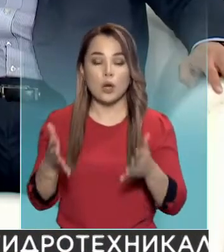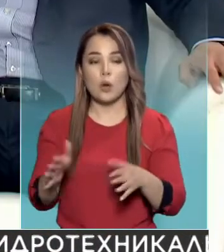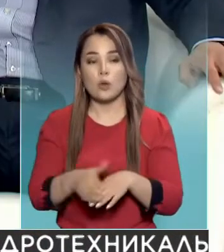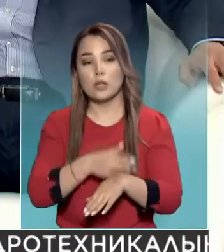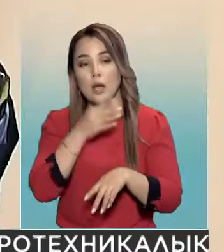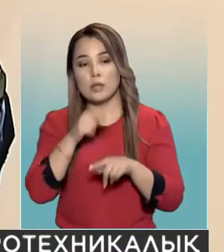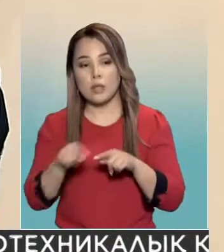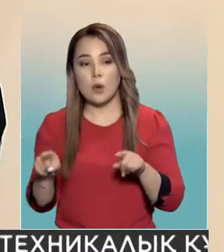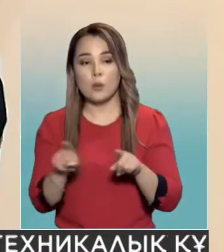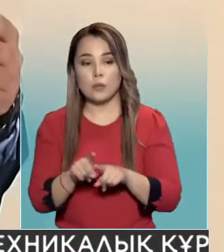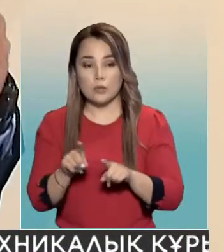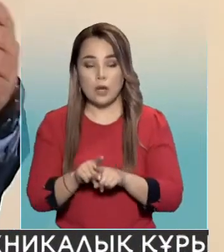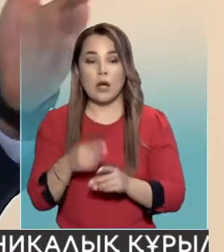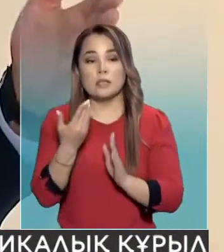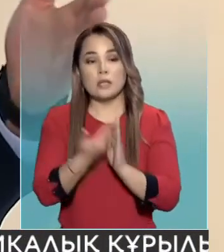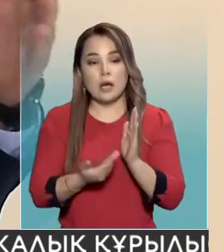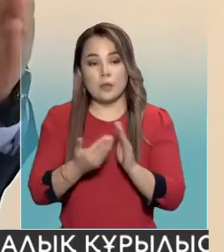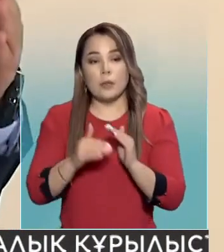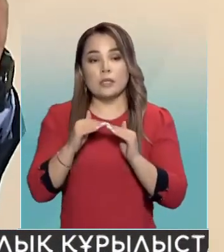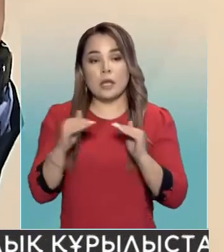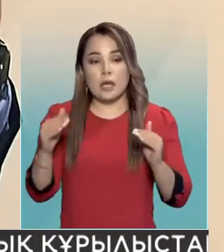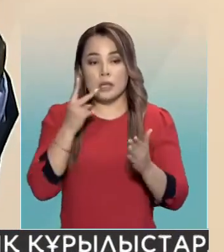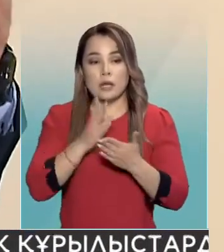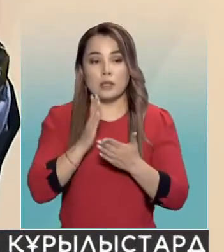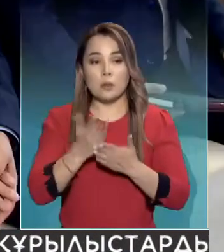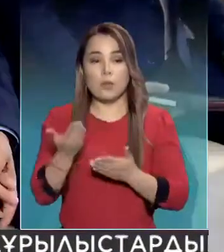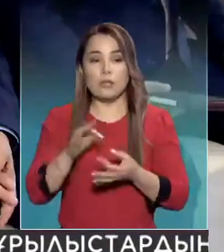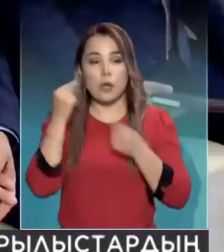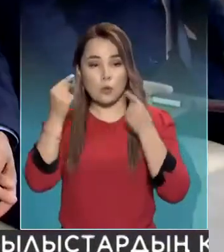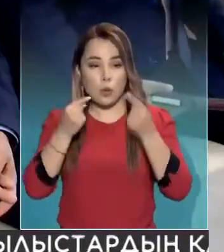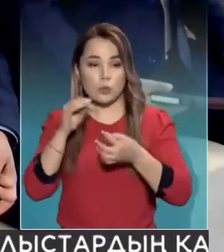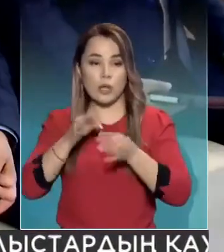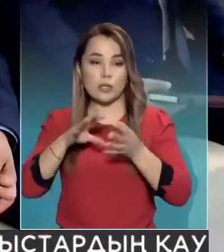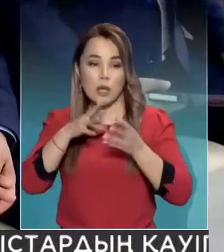ұзақ мерзімді бір жаңа сарапшылар деңгейінде де мазмұнды дискуссияны талап етеді.